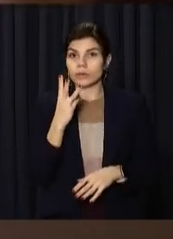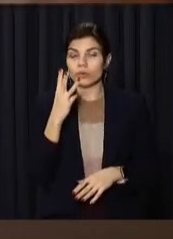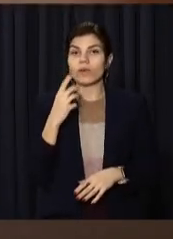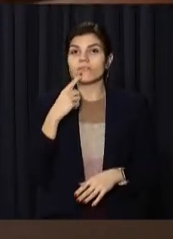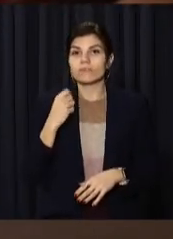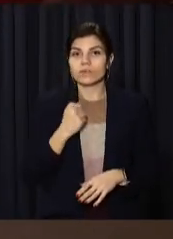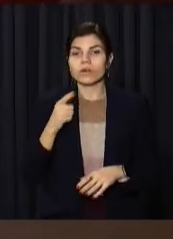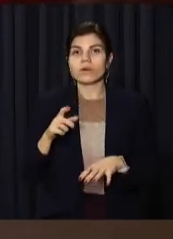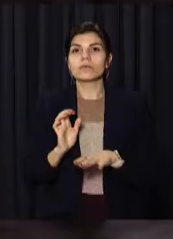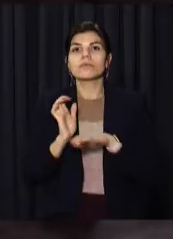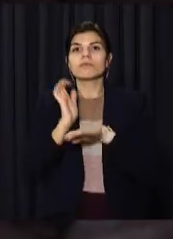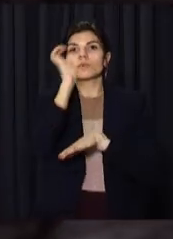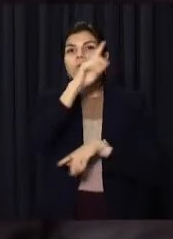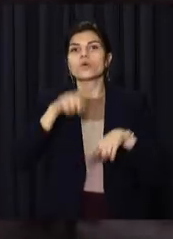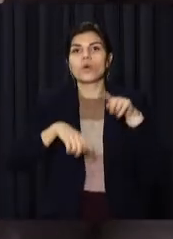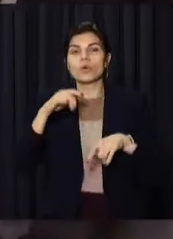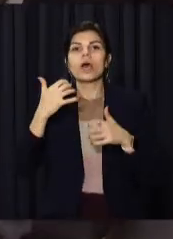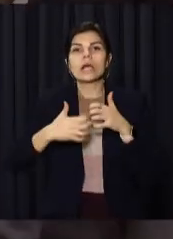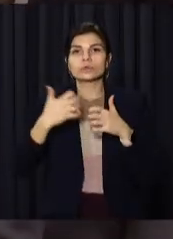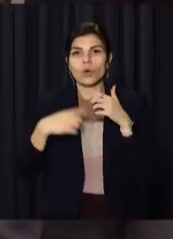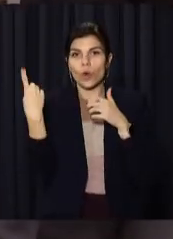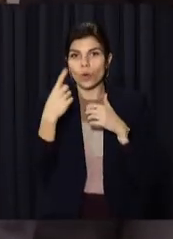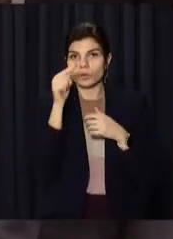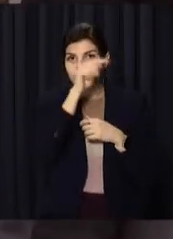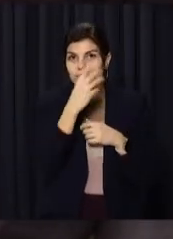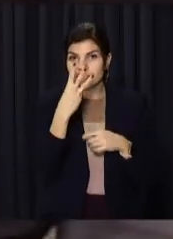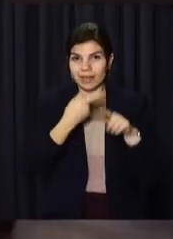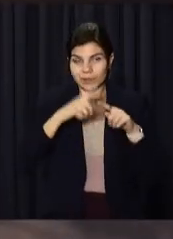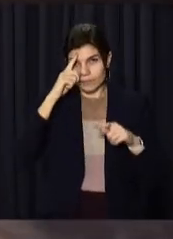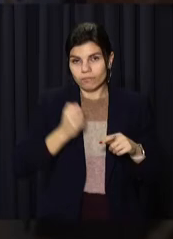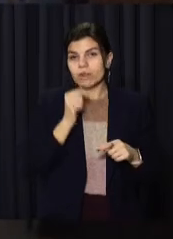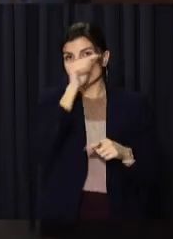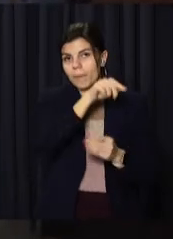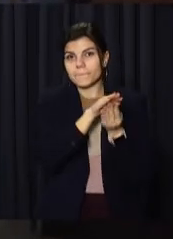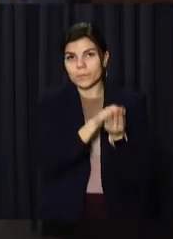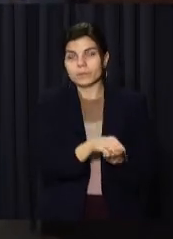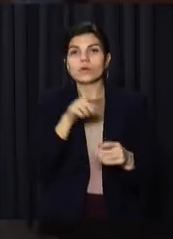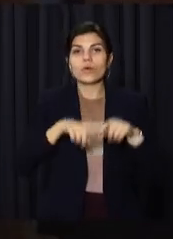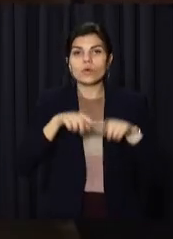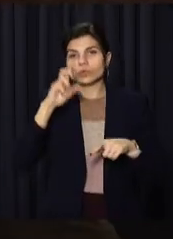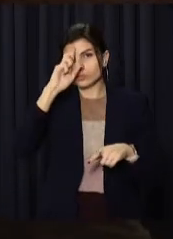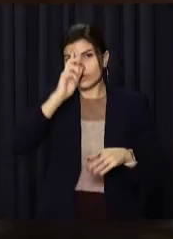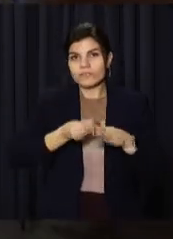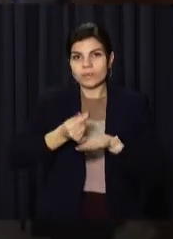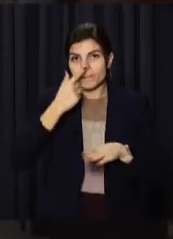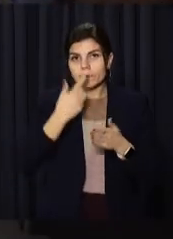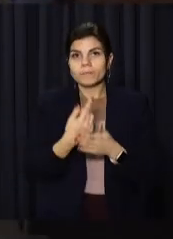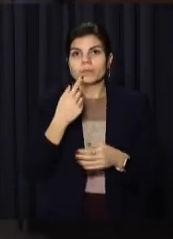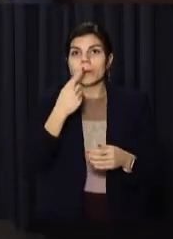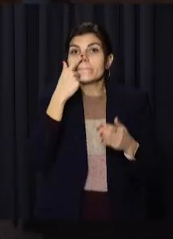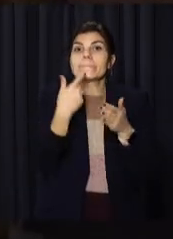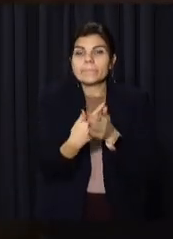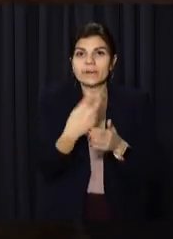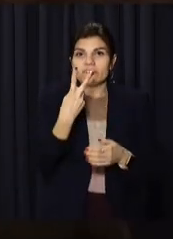Їхні тіла відвезли на батьківщину до Херсонської області. Там і поховали. Родинам загиблих держава виплатить майже по 2